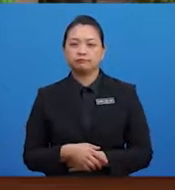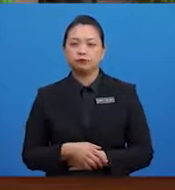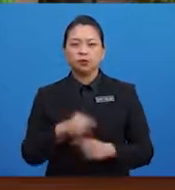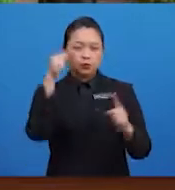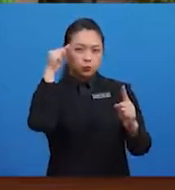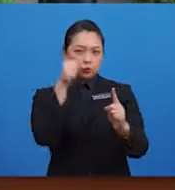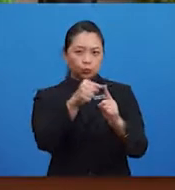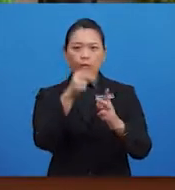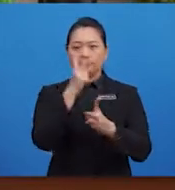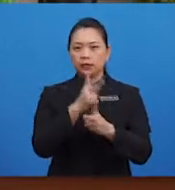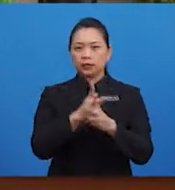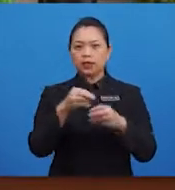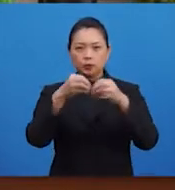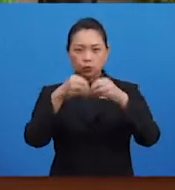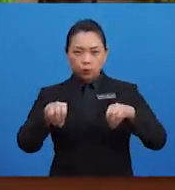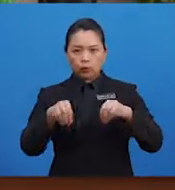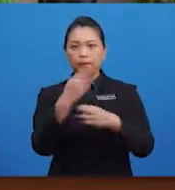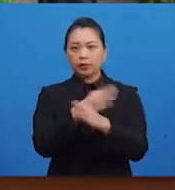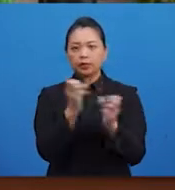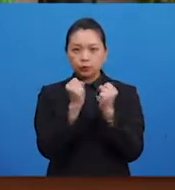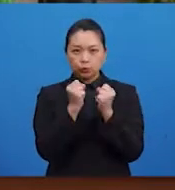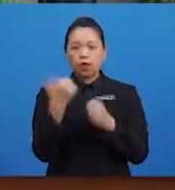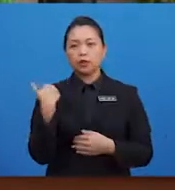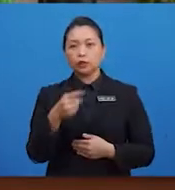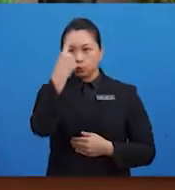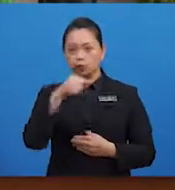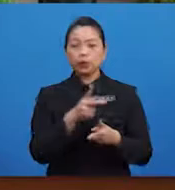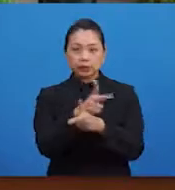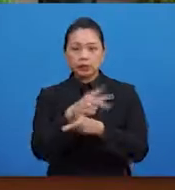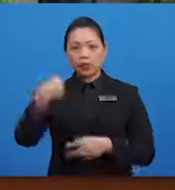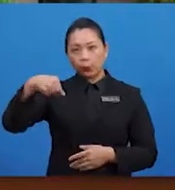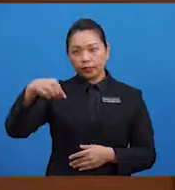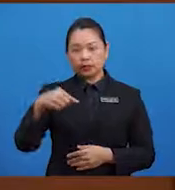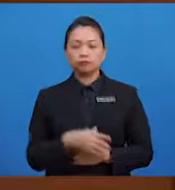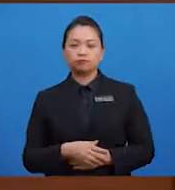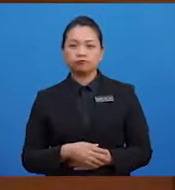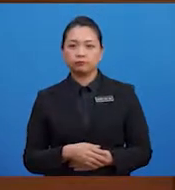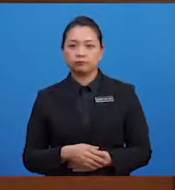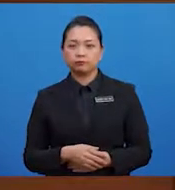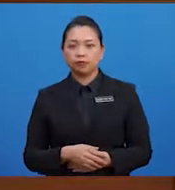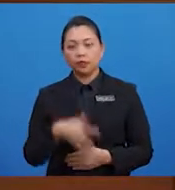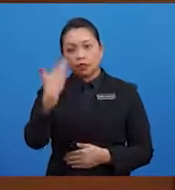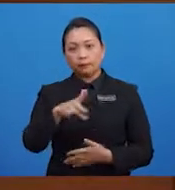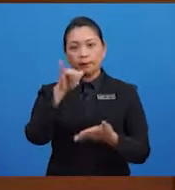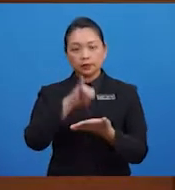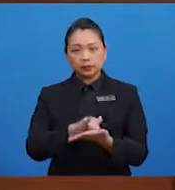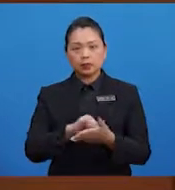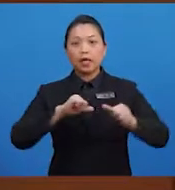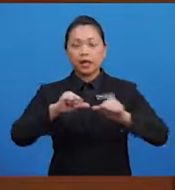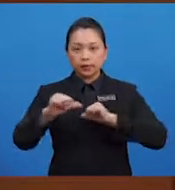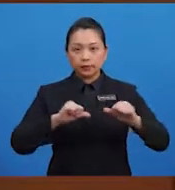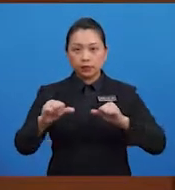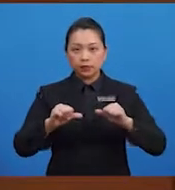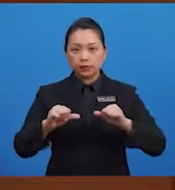Tujuan penyimpanan telur di bilik sejuk adalah untuk menjaga kualiti embrio. Selepas itu, aktiviti